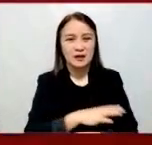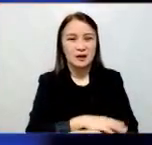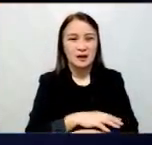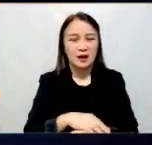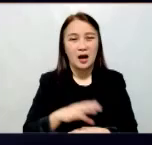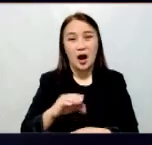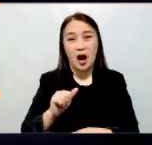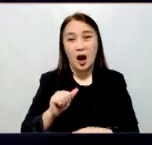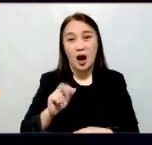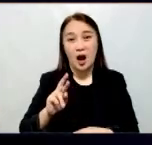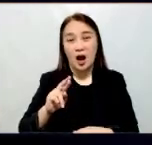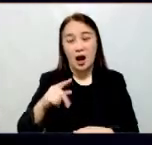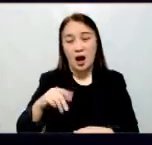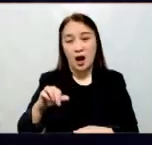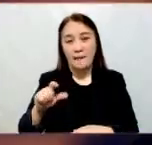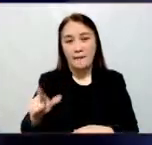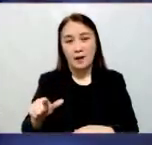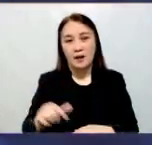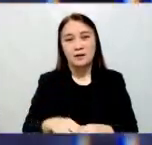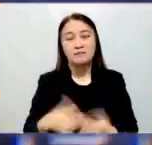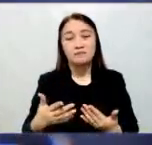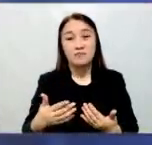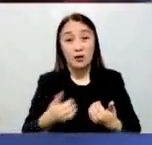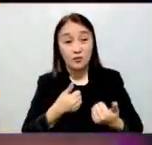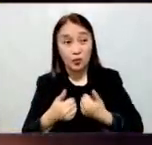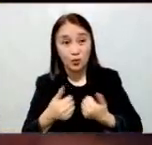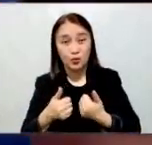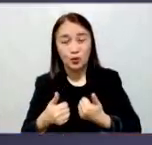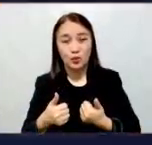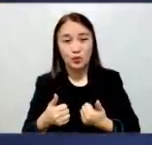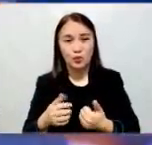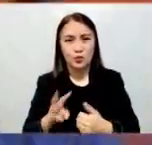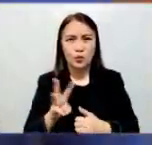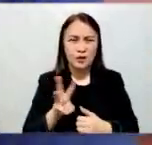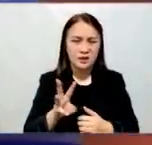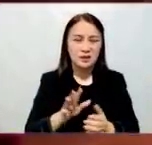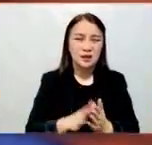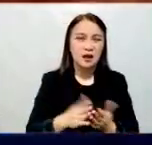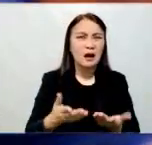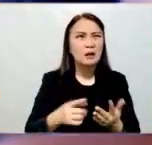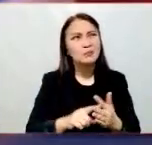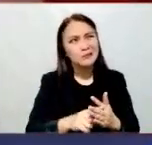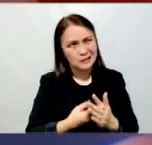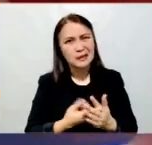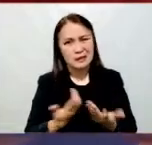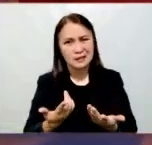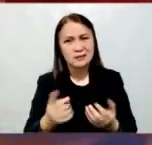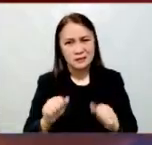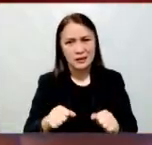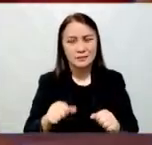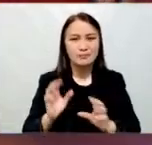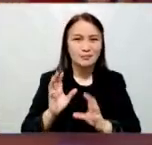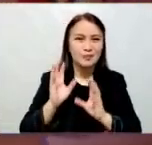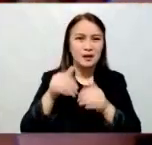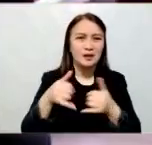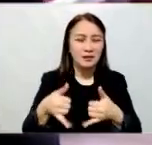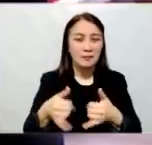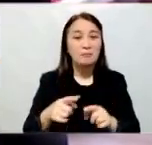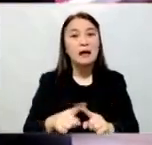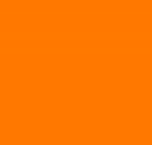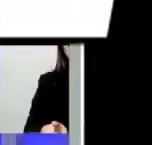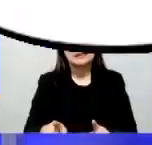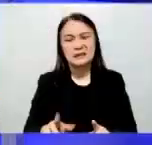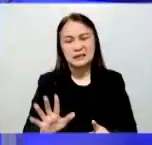nila kontra Rain or Shine noong Wednesday. Nakalaro pa siya ng ilang minuto pero hindi na siguro kinaya ang sakit kaya pinahinga na niya ito hanggang matapos ang